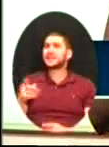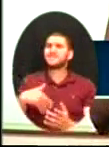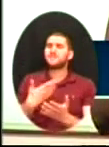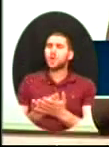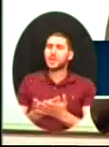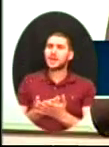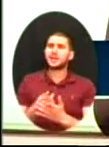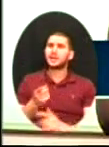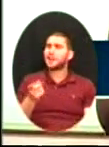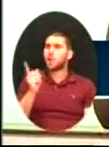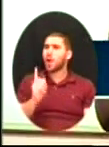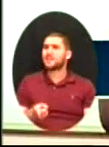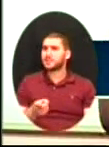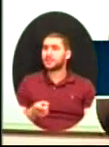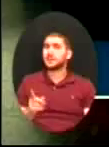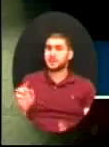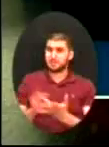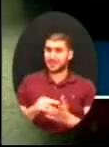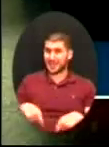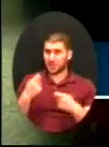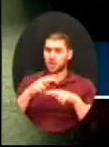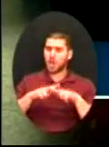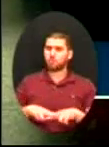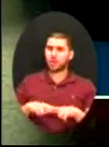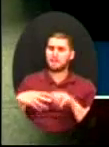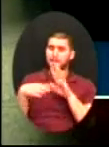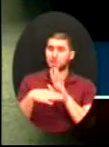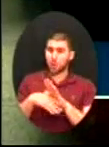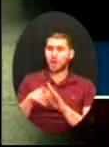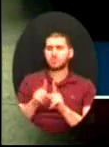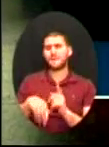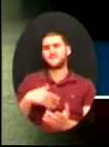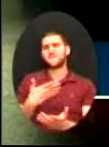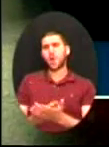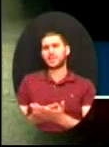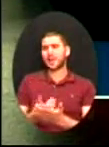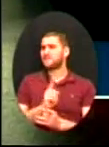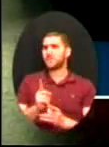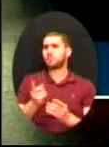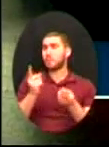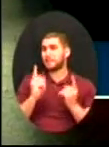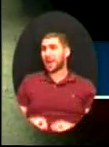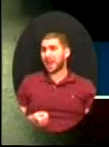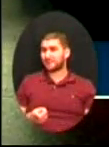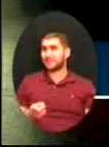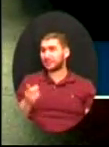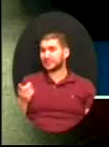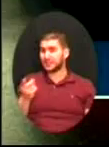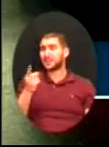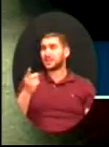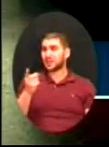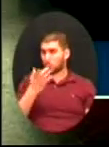הקשר הכפול. קודם כל שמשרד החינוך הותיר את זה בנועל שלו כדבר וולנטרי ולא כדבר מחייב. וזה מה שאתה רוצה לראה. ואת